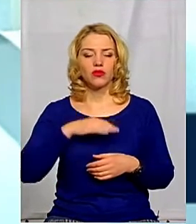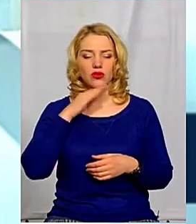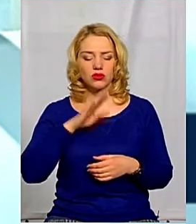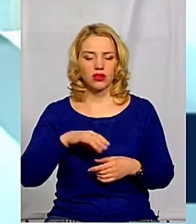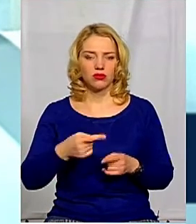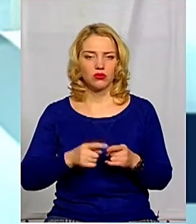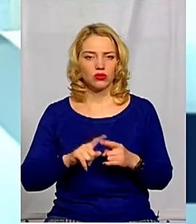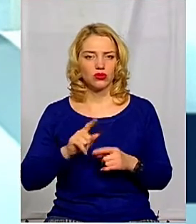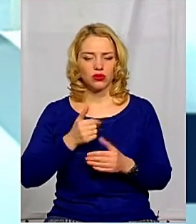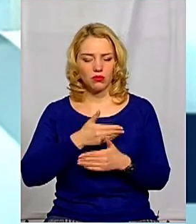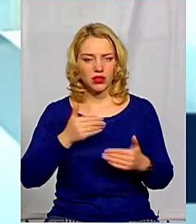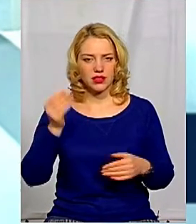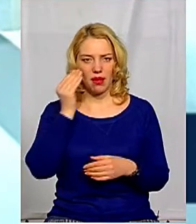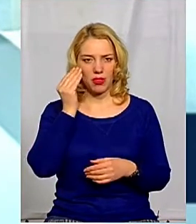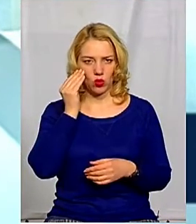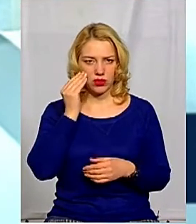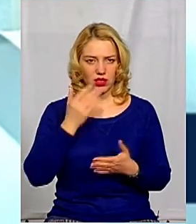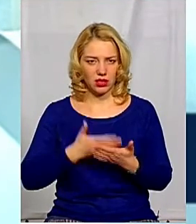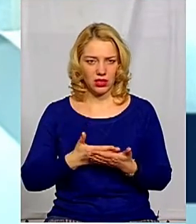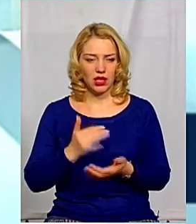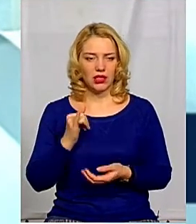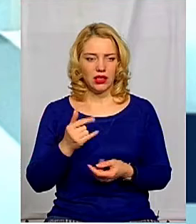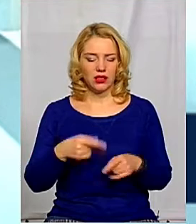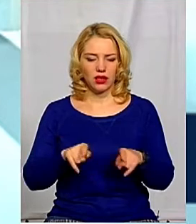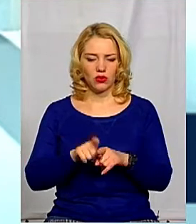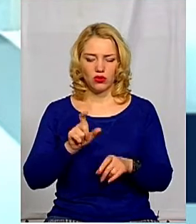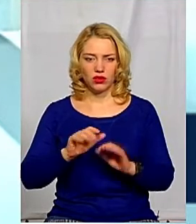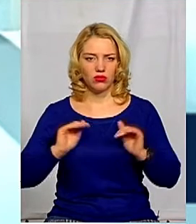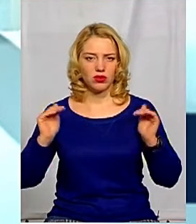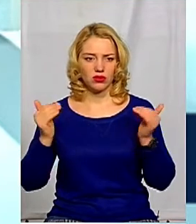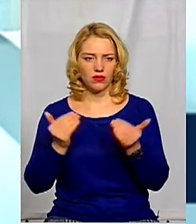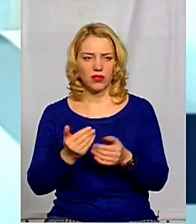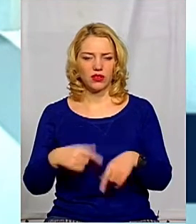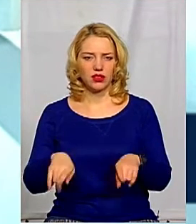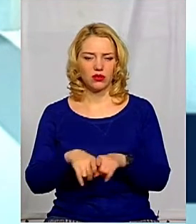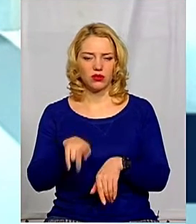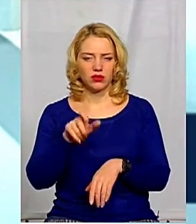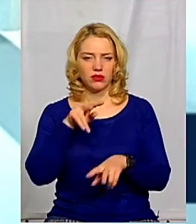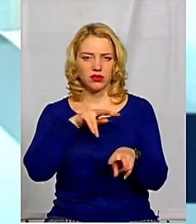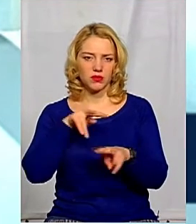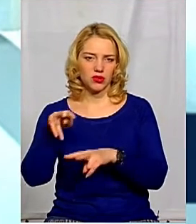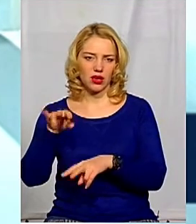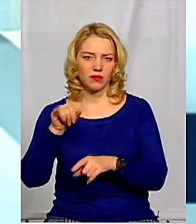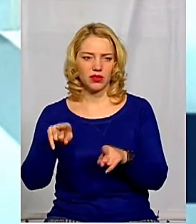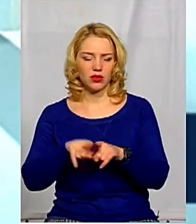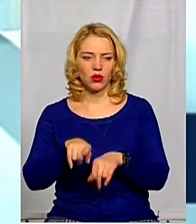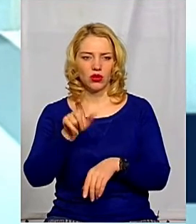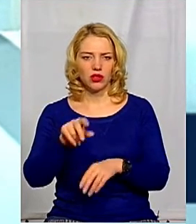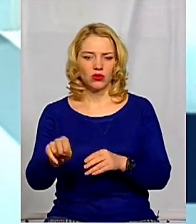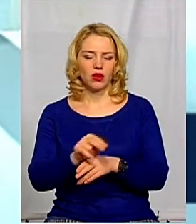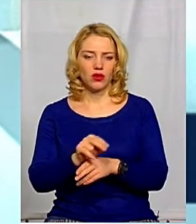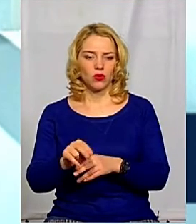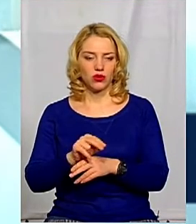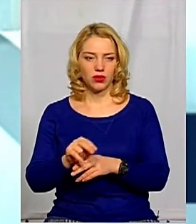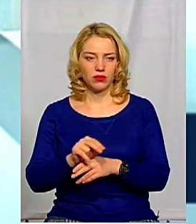запідозрили коронавірус. І ми таку людину ізолювали, ми таку людину спостерігаємо і ми таку людину